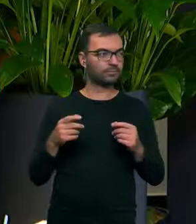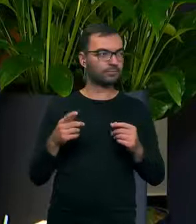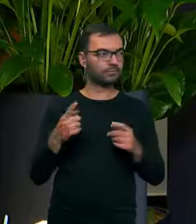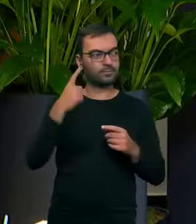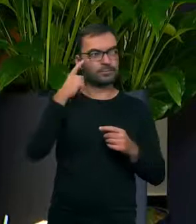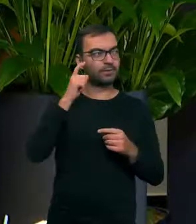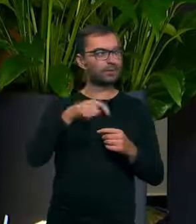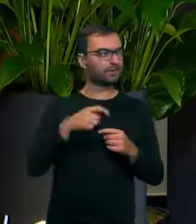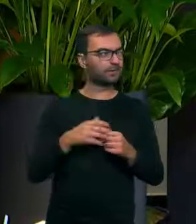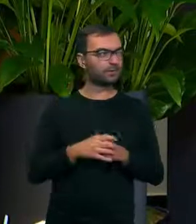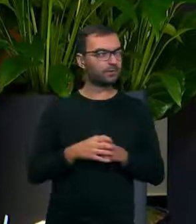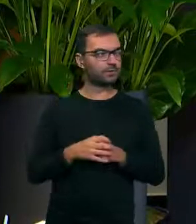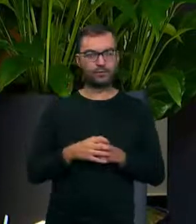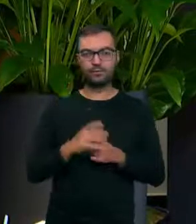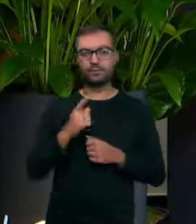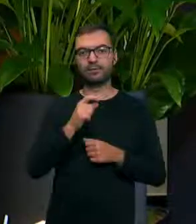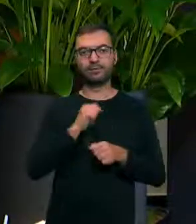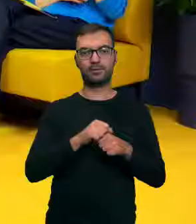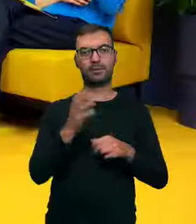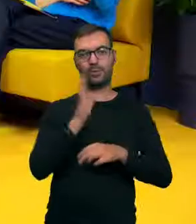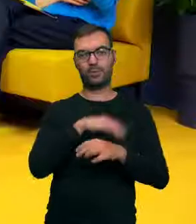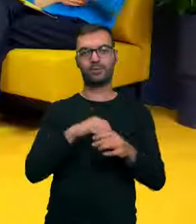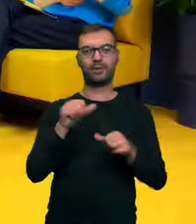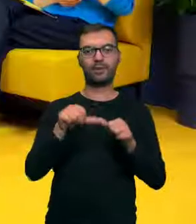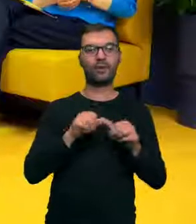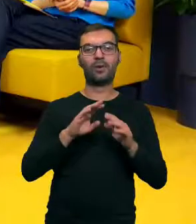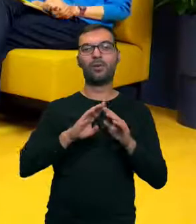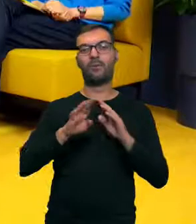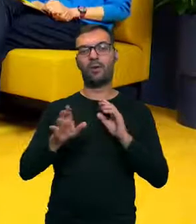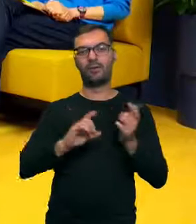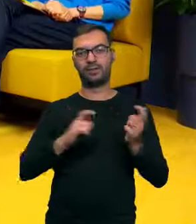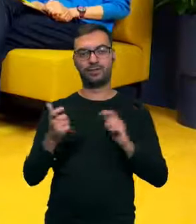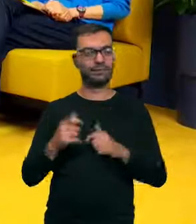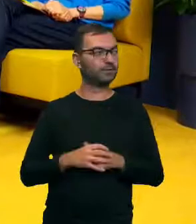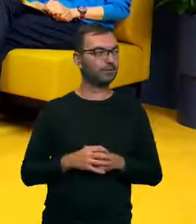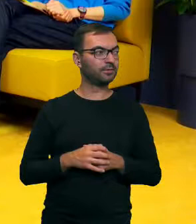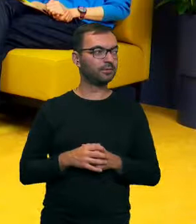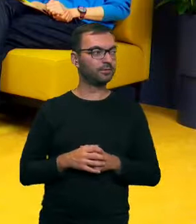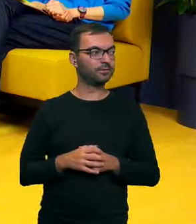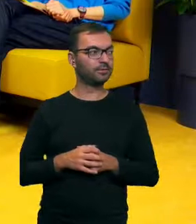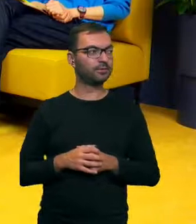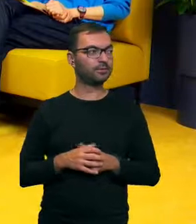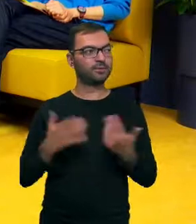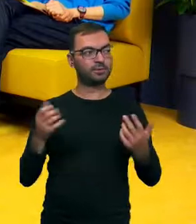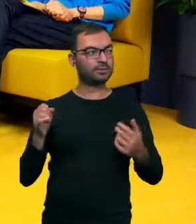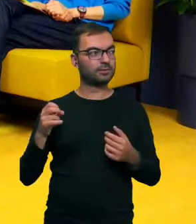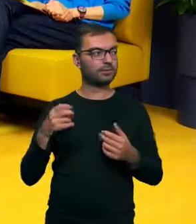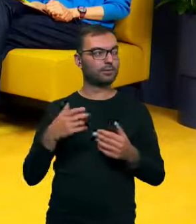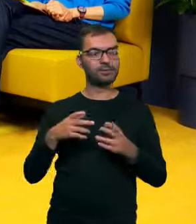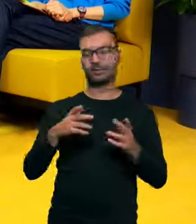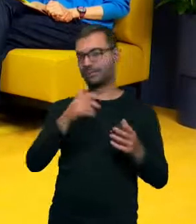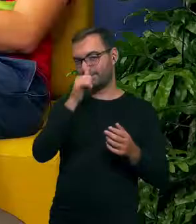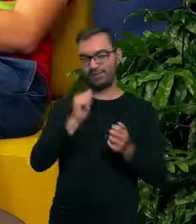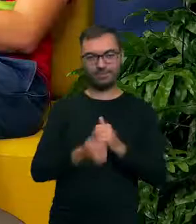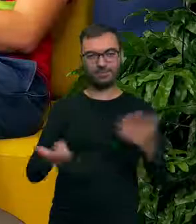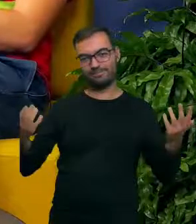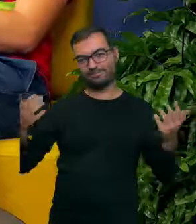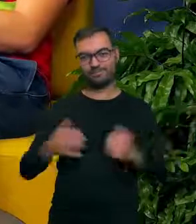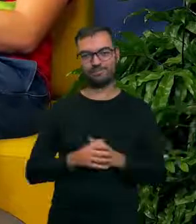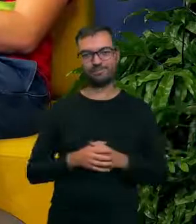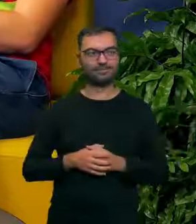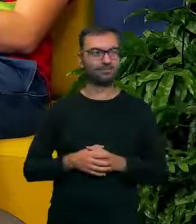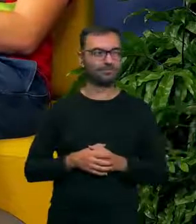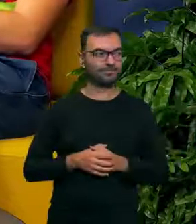Wypominało ci się już wiek i to, że jesteś urodzony rok po tych wydarzeniach. No tak, i tego nikt nie zmieni. No